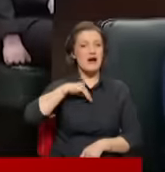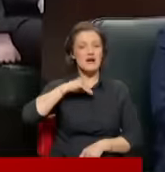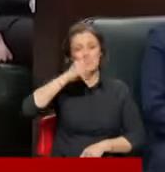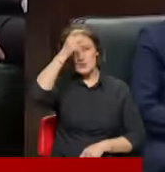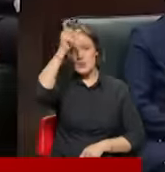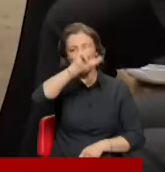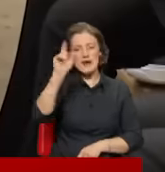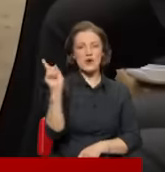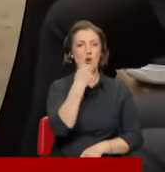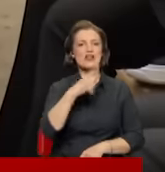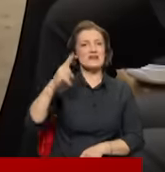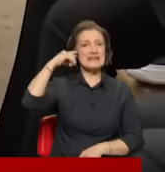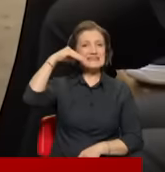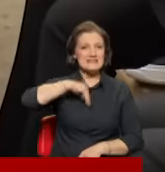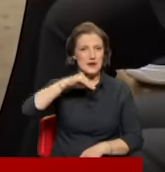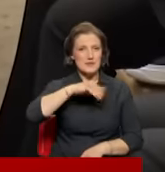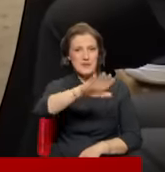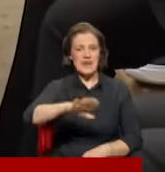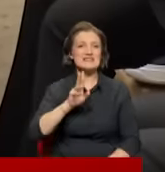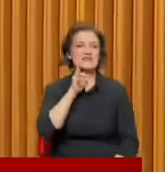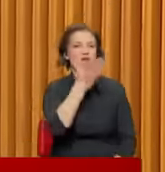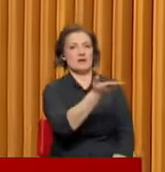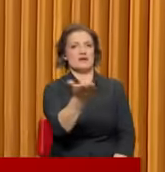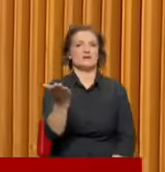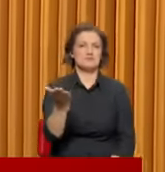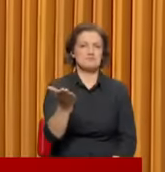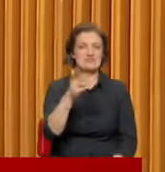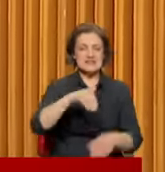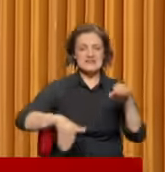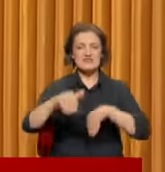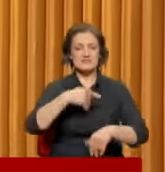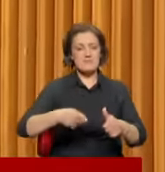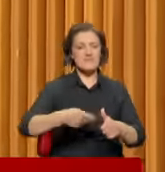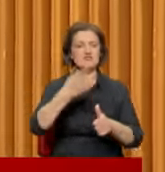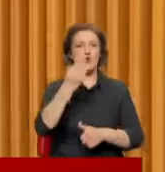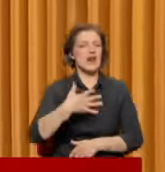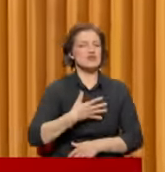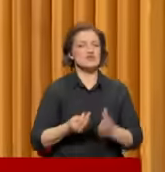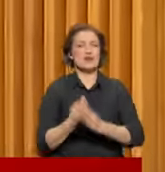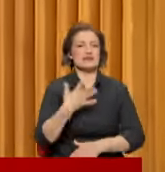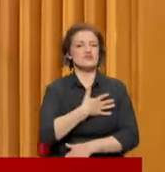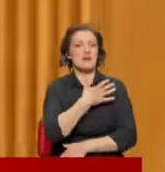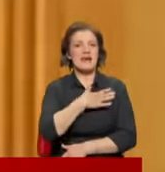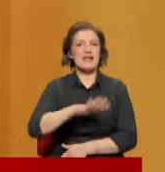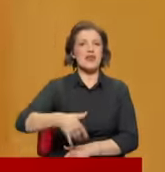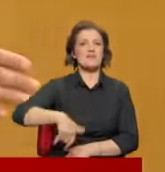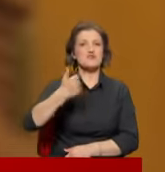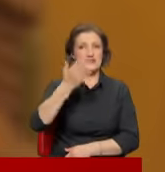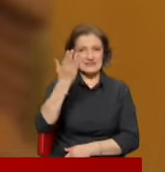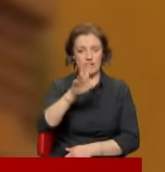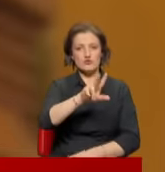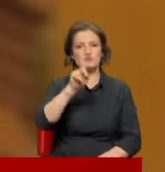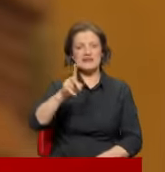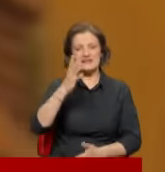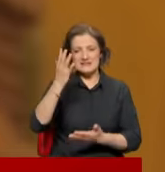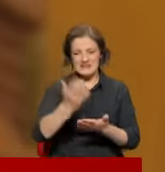ülkeyi yöneteceklerini zanneden zavallılar. Seçimden birinci parti olarak çıkan CHP'nin genel başkanı Özgür Özel, 31 Mart